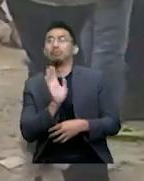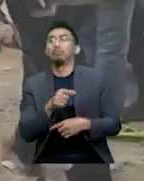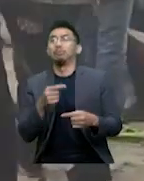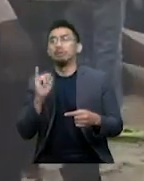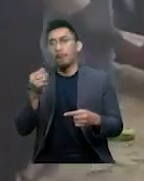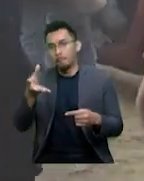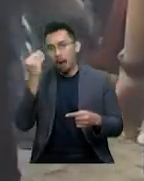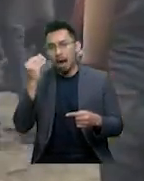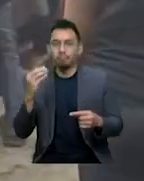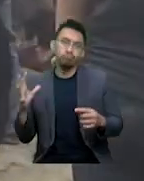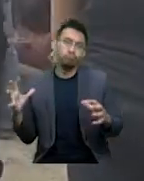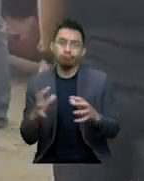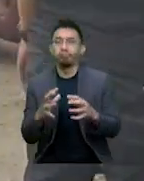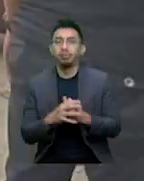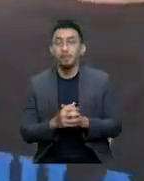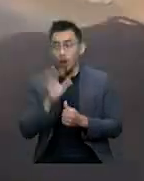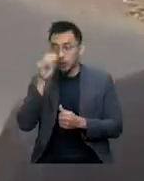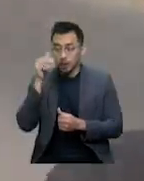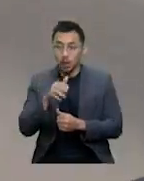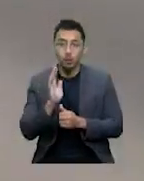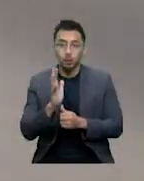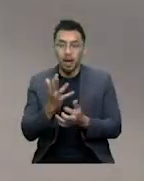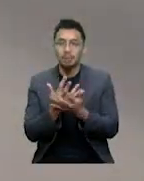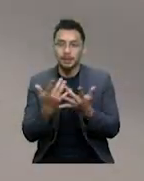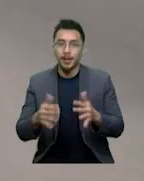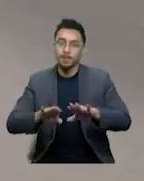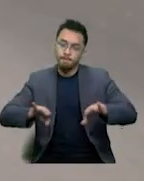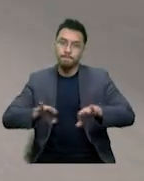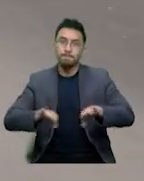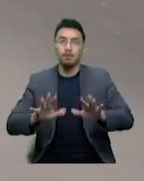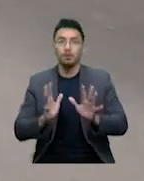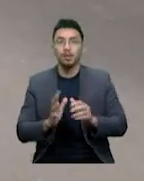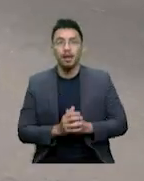membubarkan diri. Dari Depok, Jawa Barat, Iwriski, iNews melaporkan.